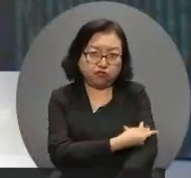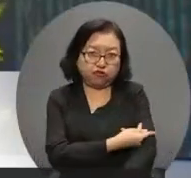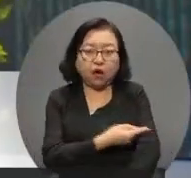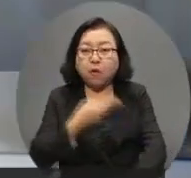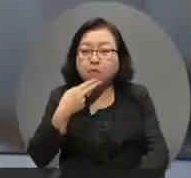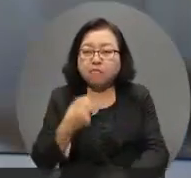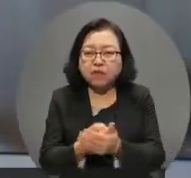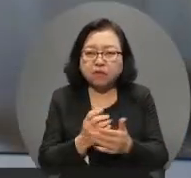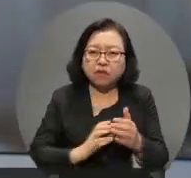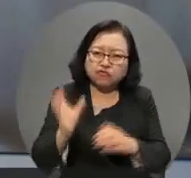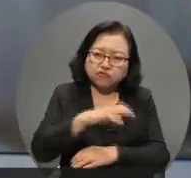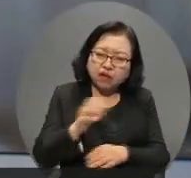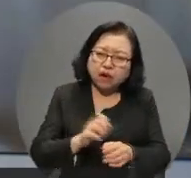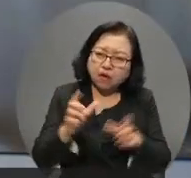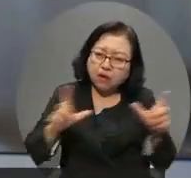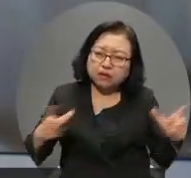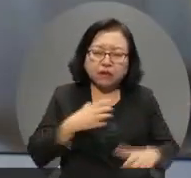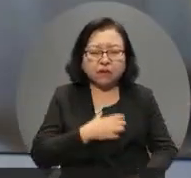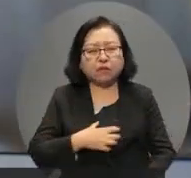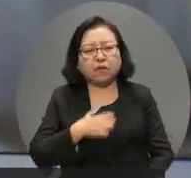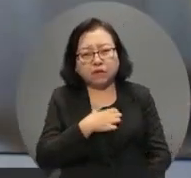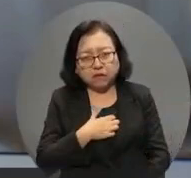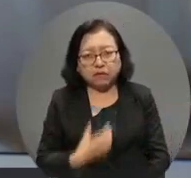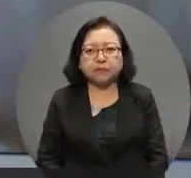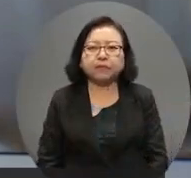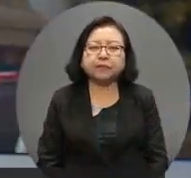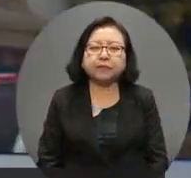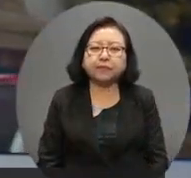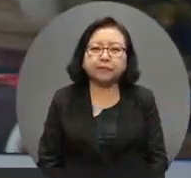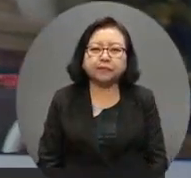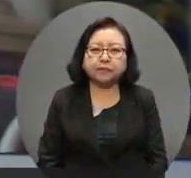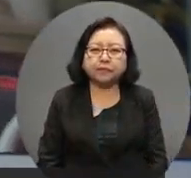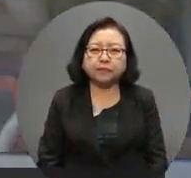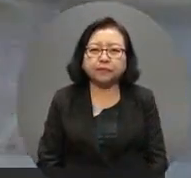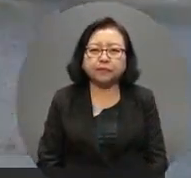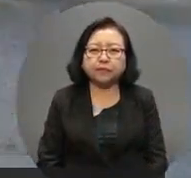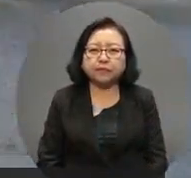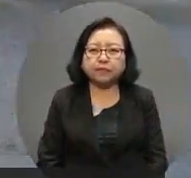우려가 큽니다. 정재영 기자가 취재했습니다.